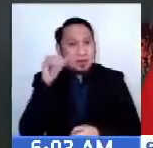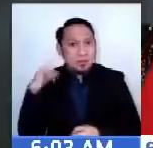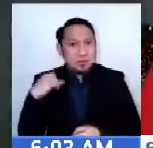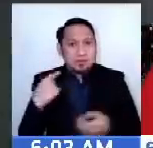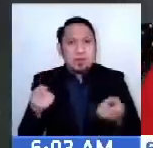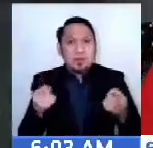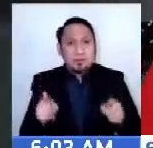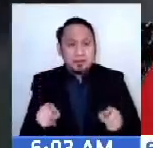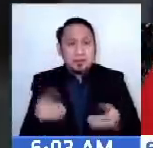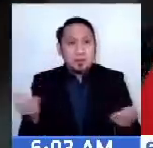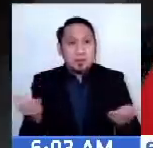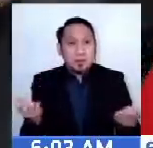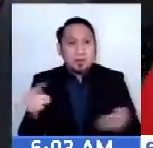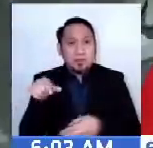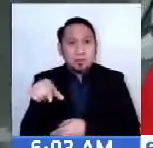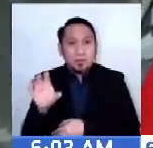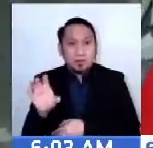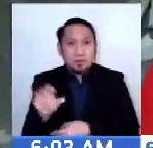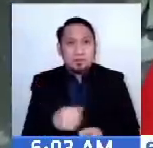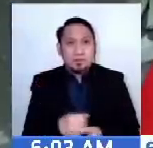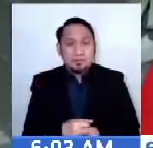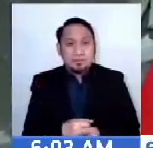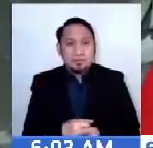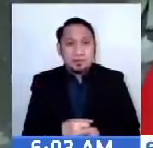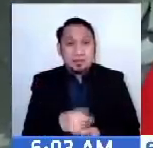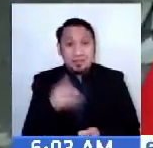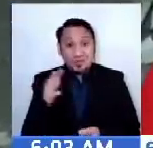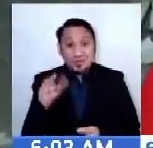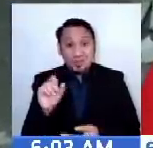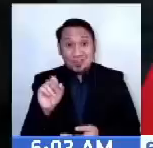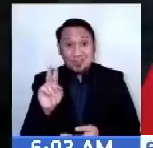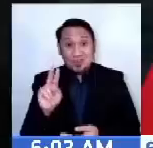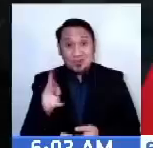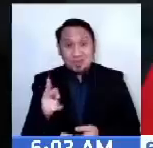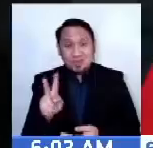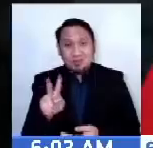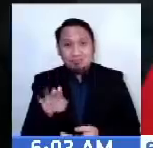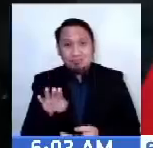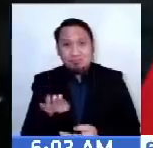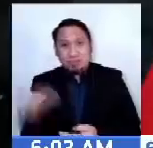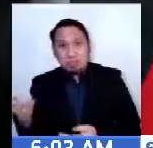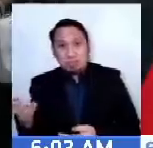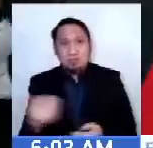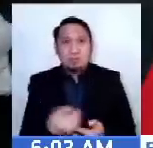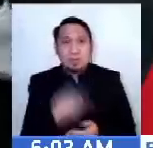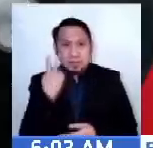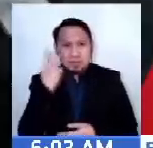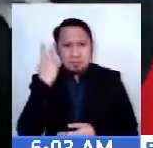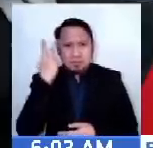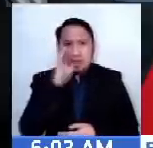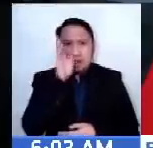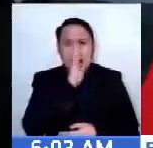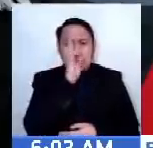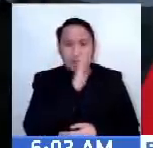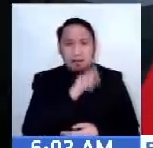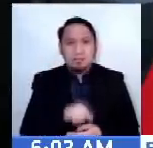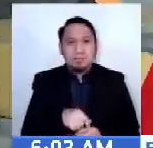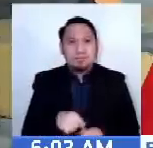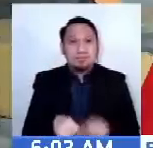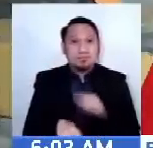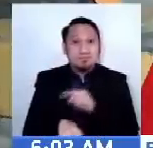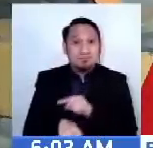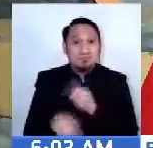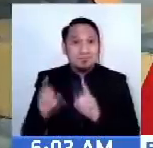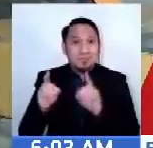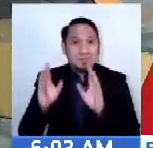ng impact, tumagilid ang SUV. Basag din ang ilang concrete barrier. Aminado ang driver nitong isang Chinese national na si Alex Sheng